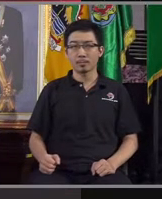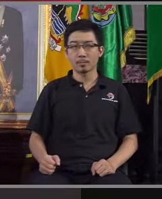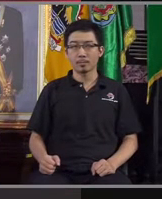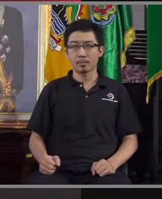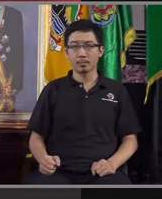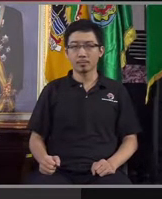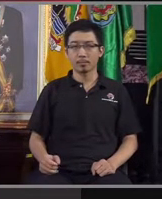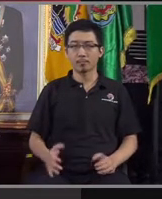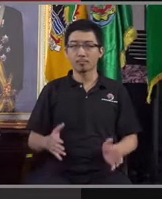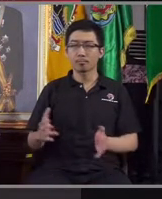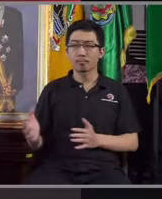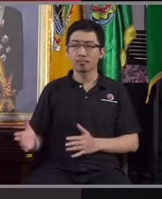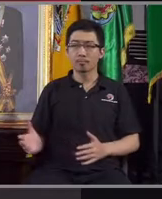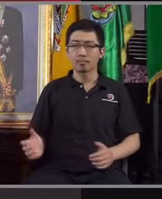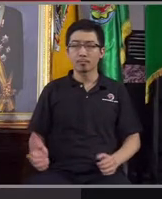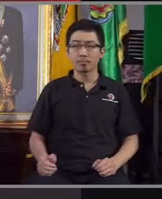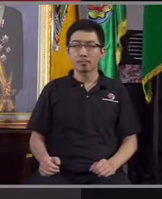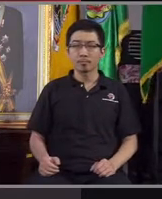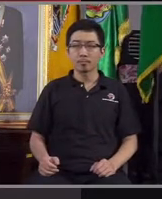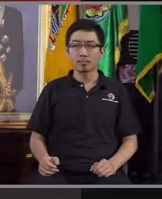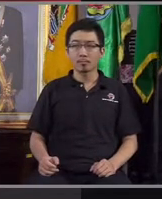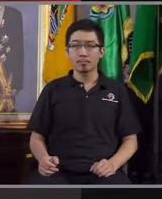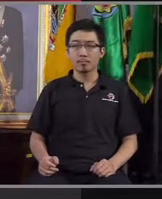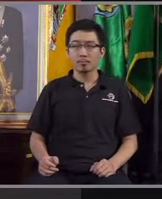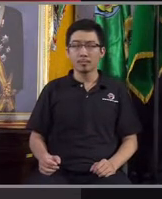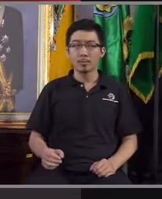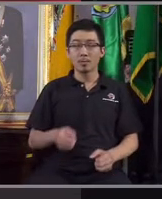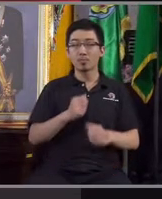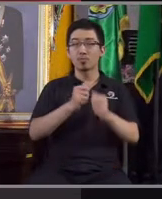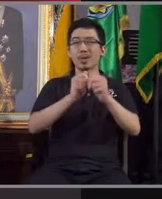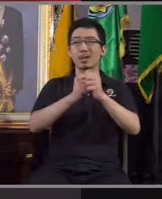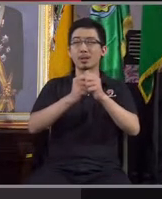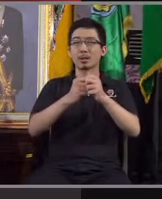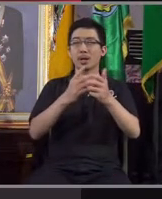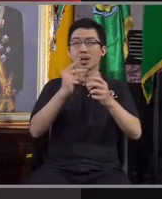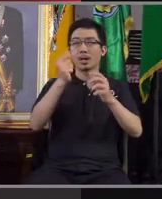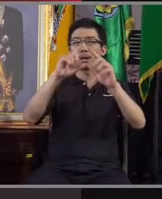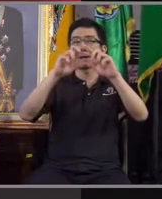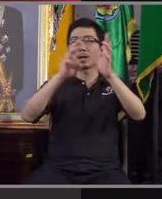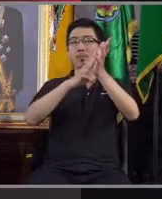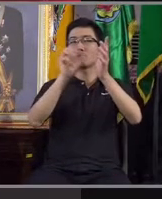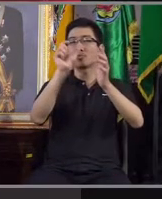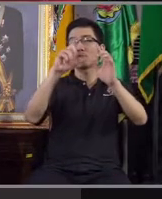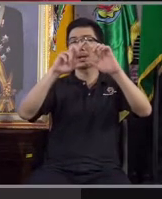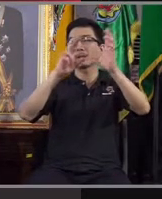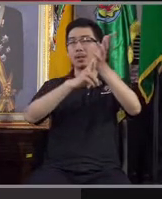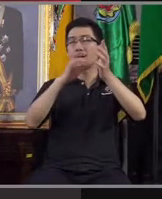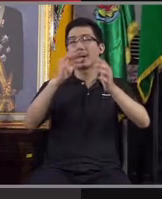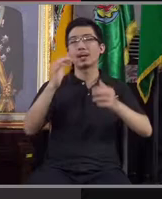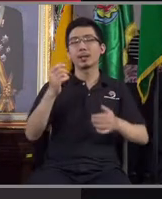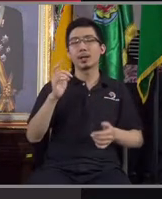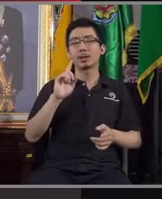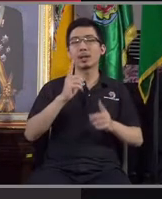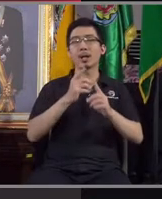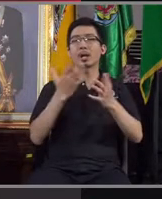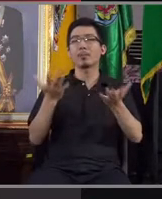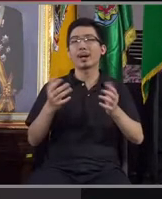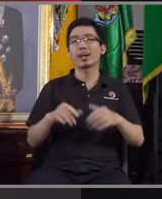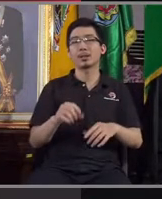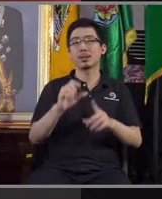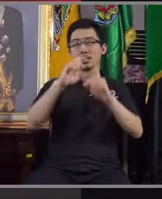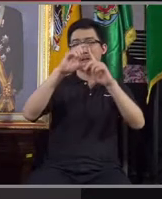berikutnya, juga anak-anak sekolah dengan membuat ramuan dari daun untuk obat nyamuk, serta